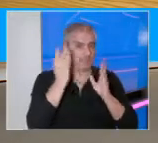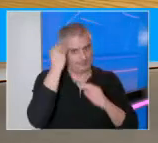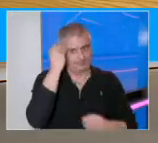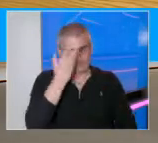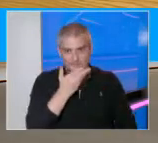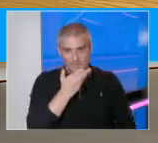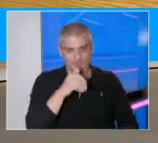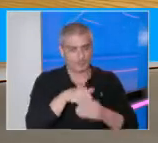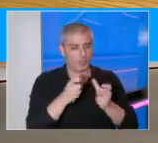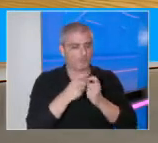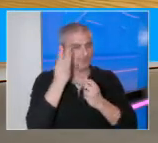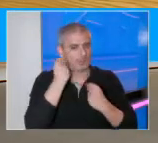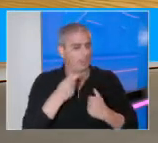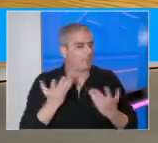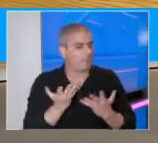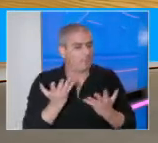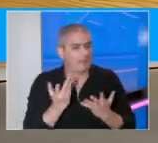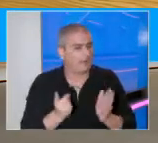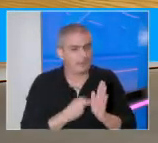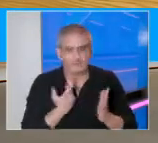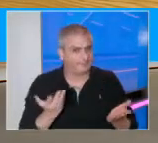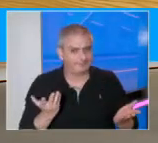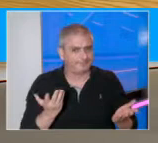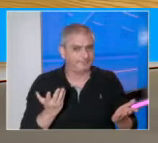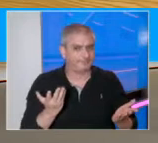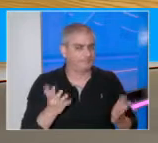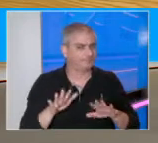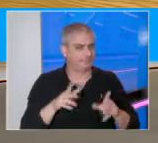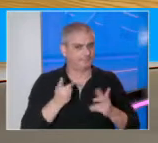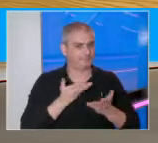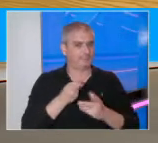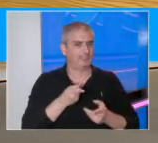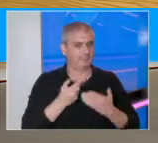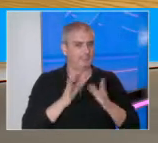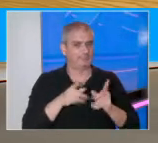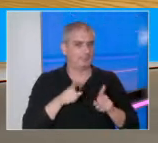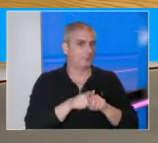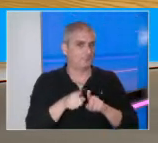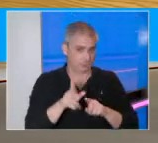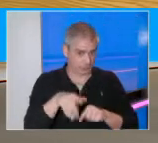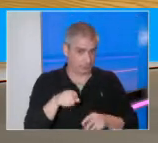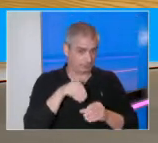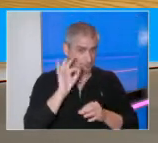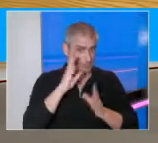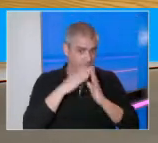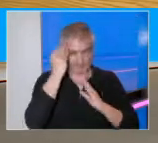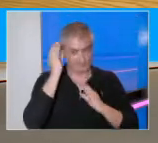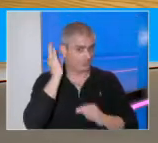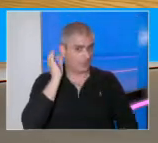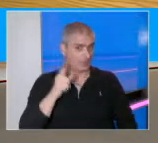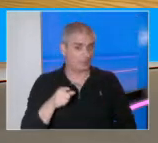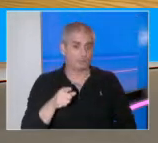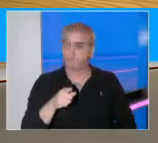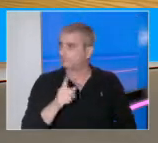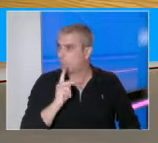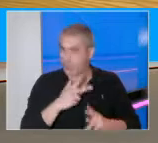הספר במגזר הזה. איך הפעם הדרג המדיני התייחס לפתיחה שכזו גם של בתי הספר של הבנות?